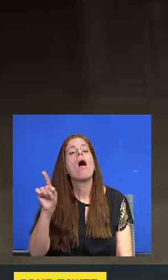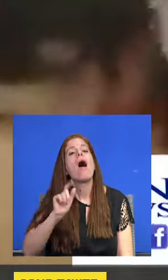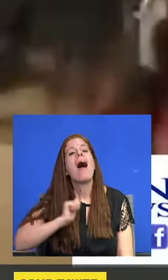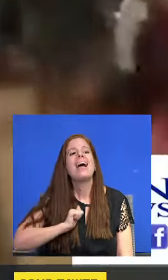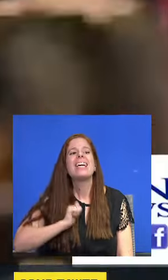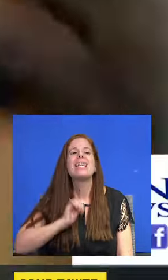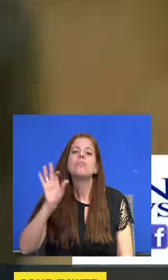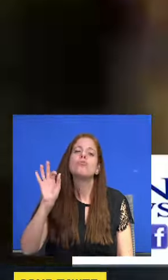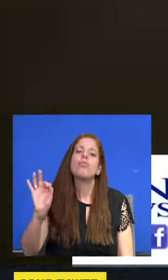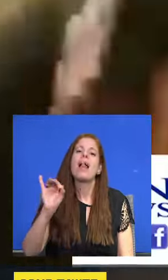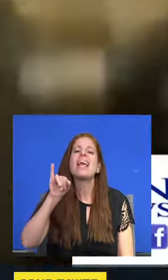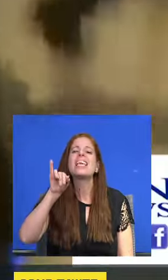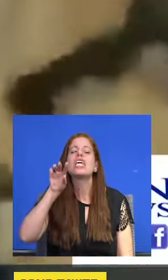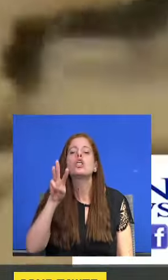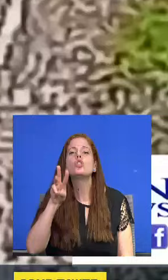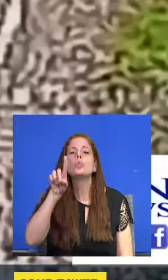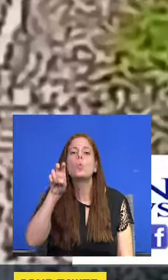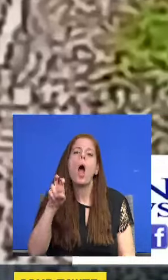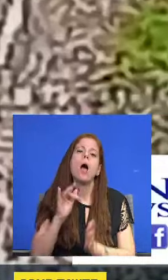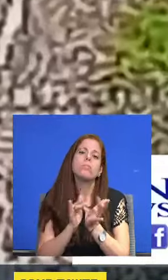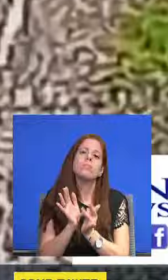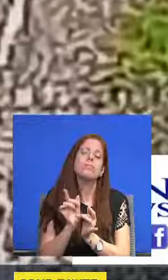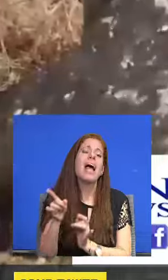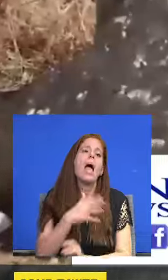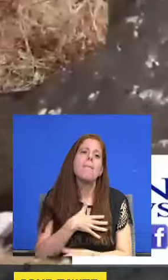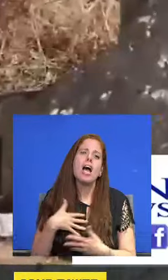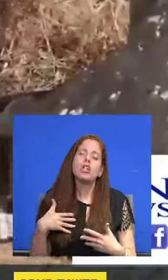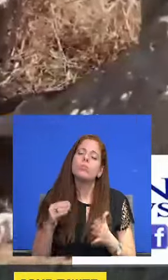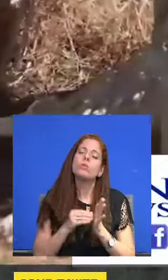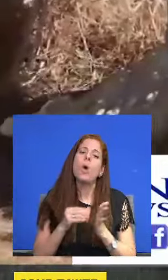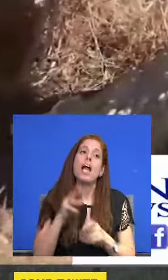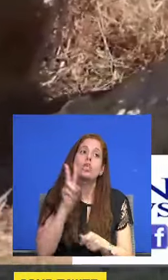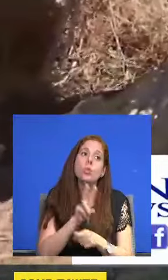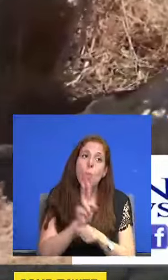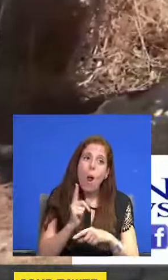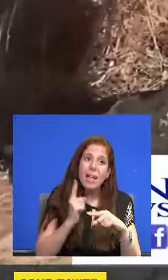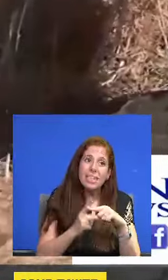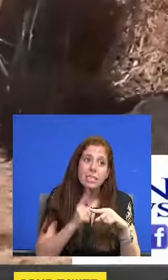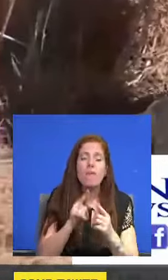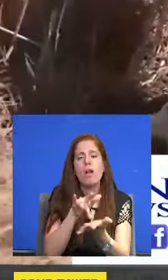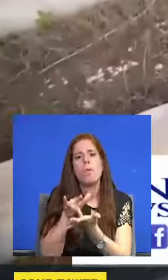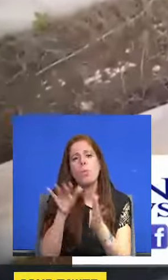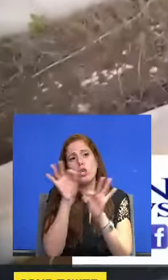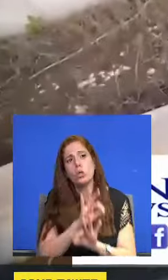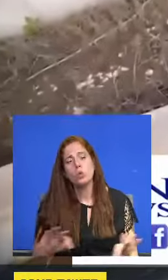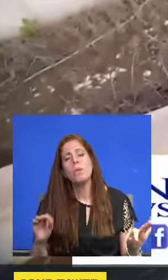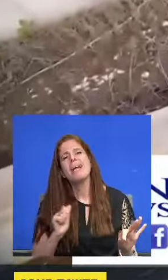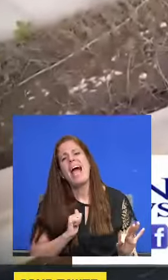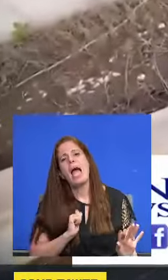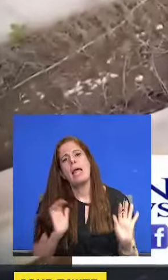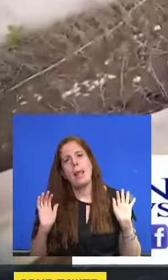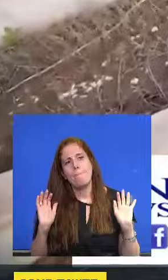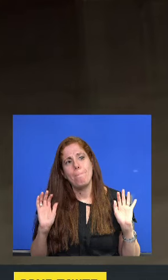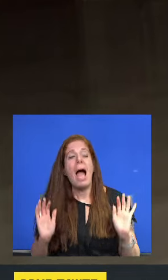החיילים של ישוע. הם מרגישים צורך לשמור על הכנסייה ועל המקומות הקדושים כחיילים. אז